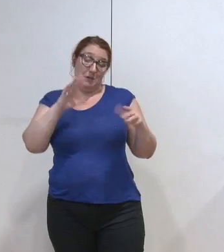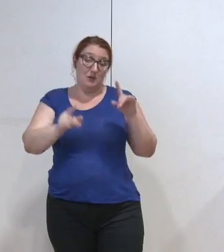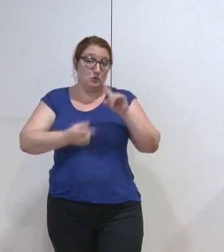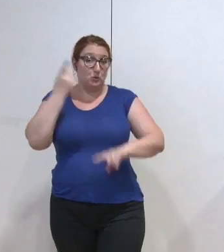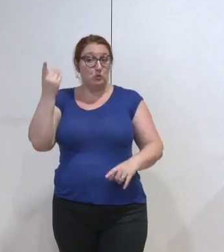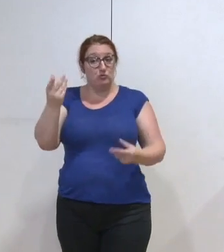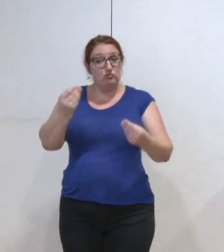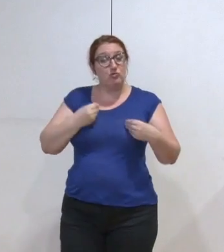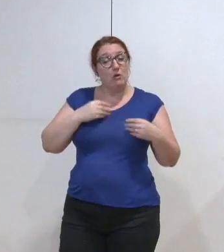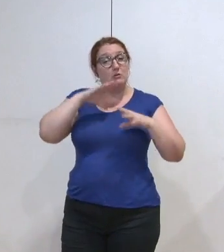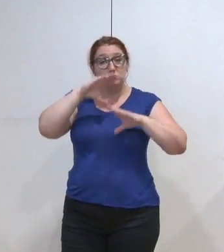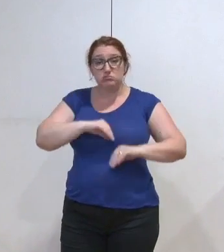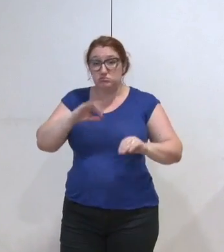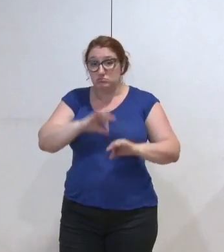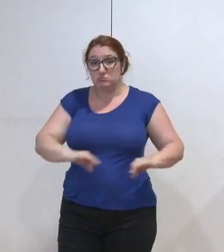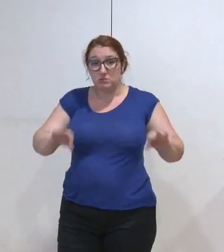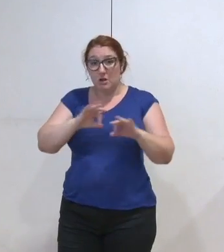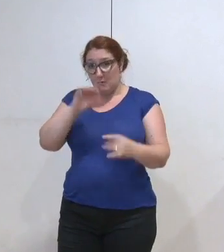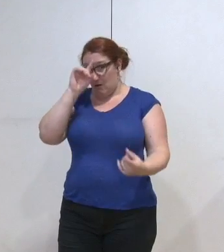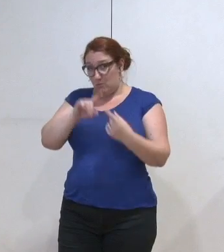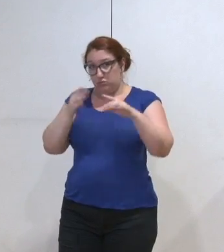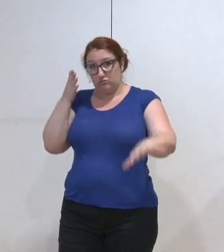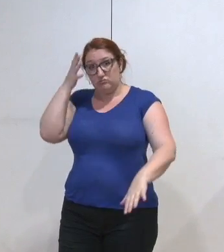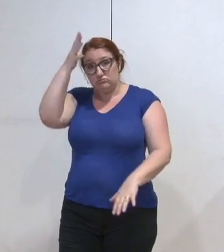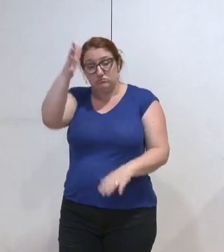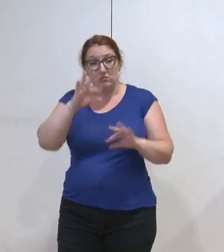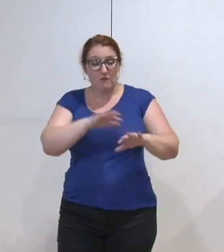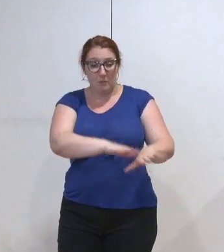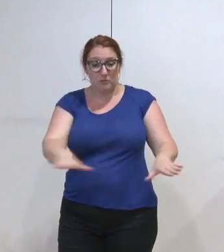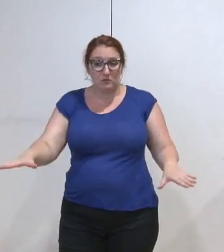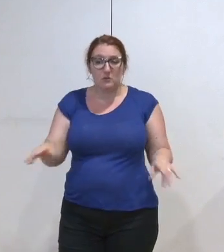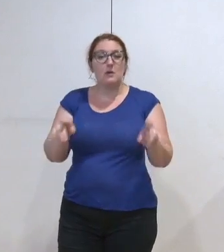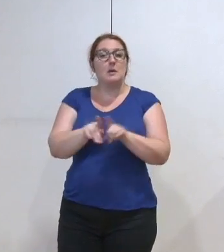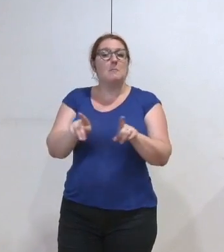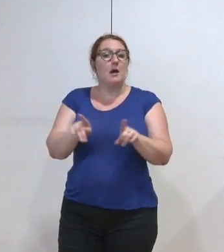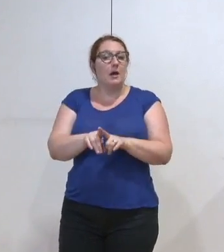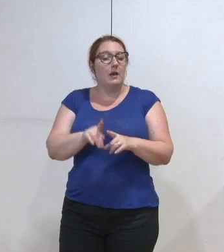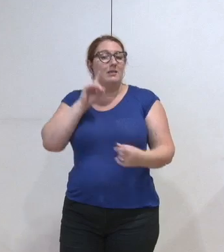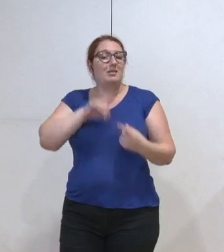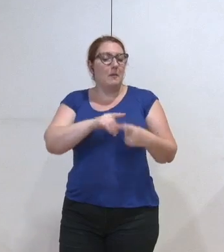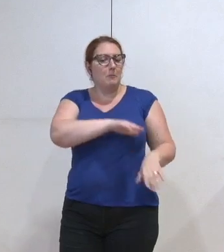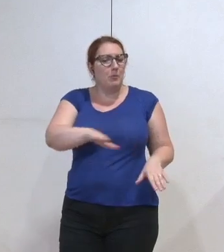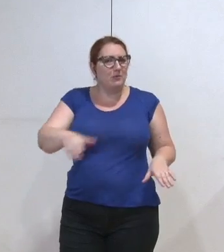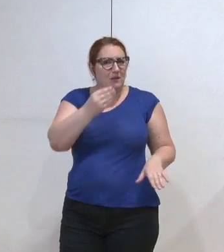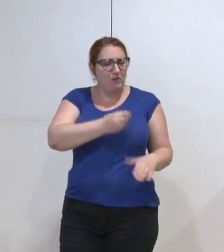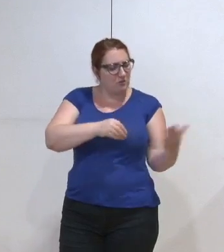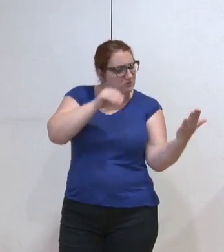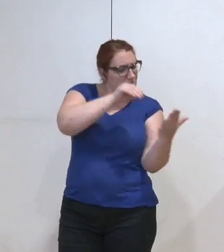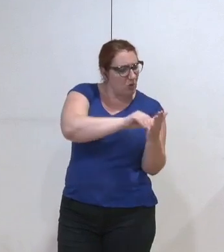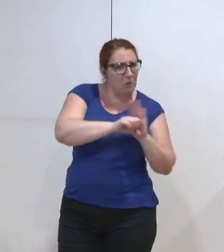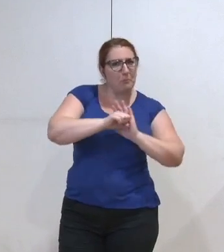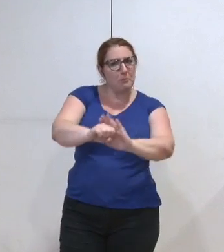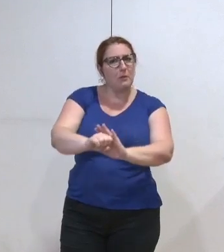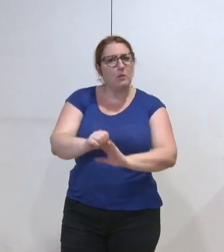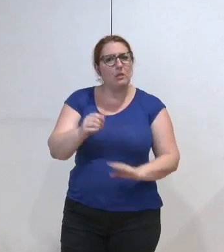sur la vision que vous pouvez déployer dans le champ de la petite enfance de la même manière et j'en arrête là pour la petit enfance quand vous écrivez dans le document qu'une des priorités c'est